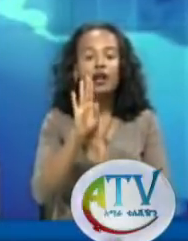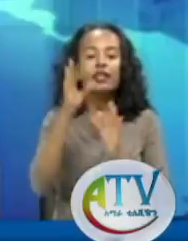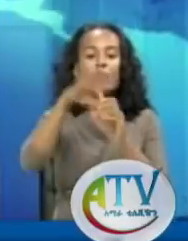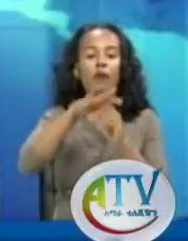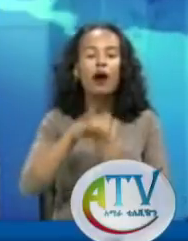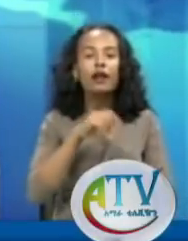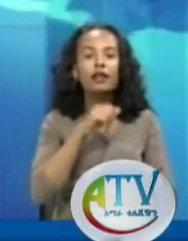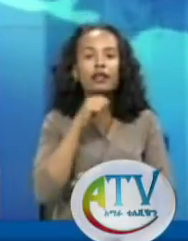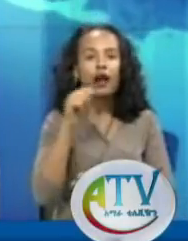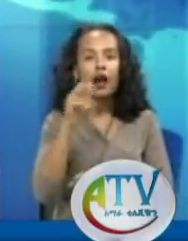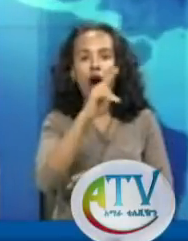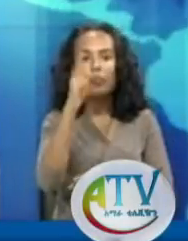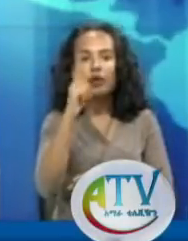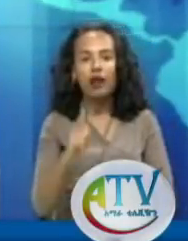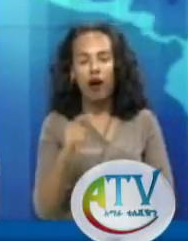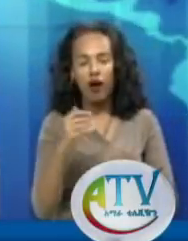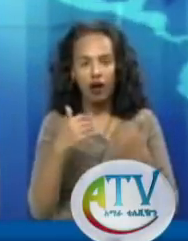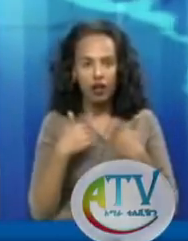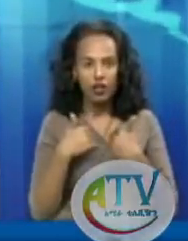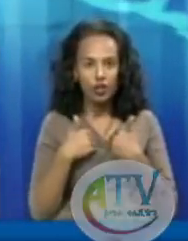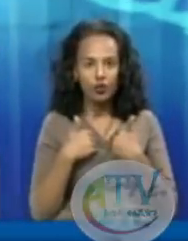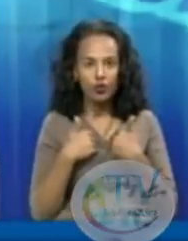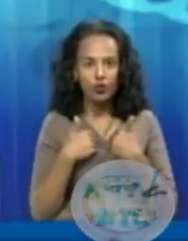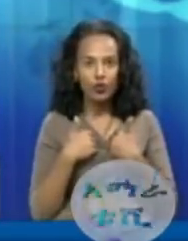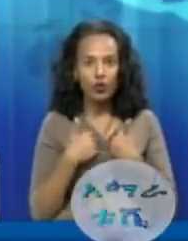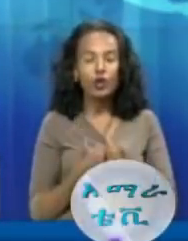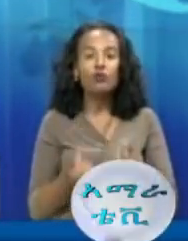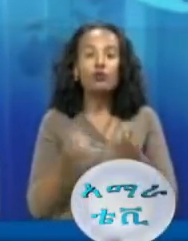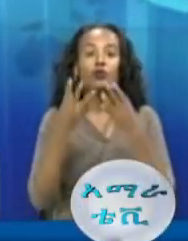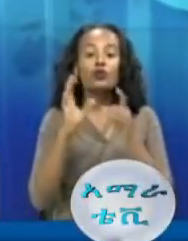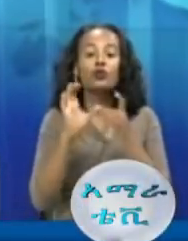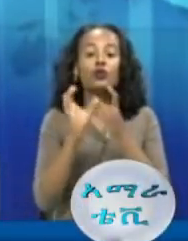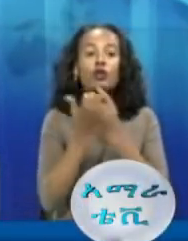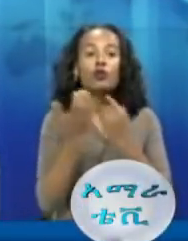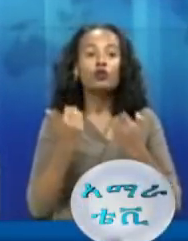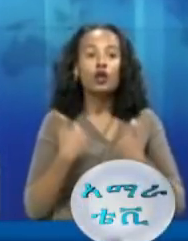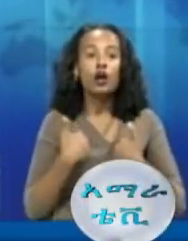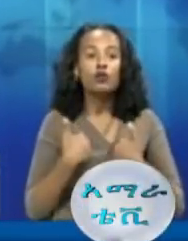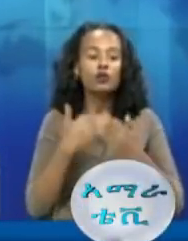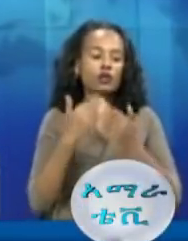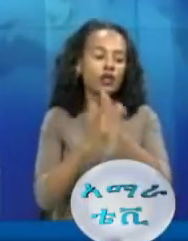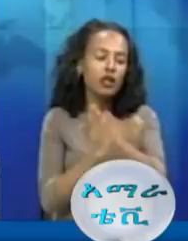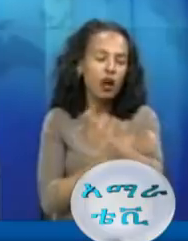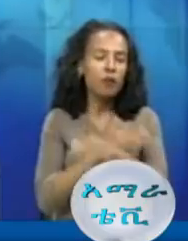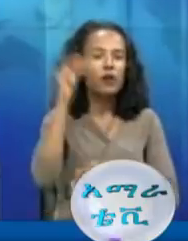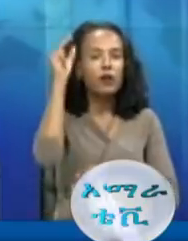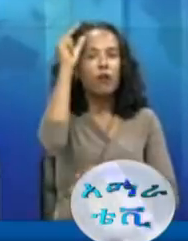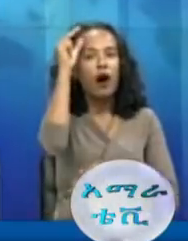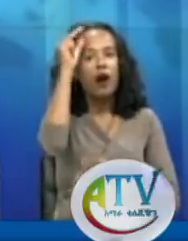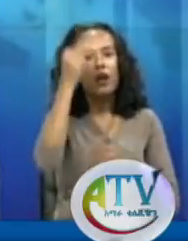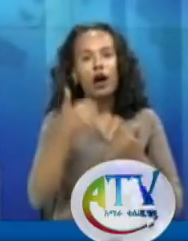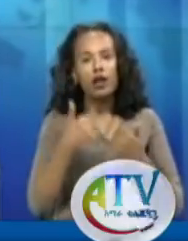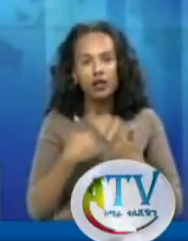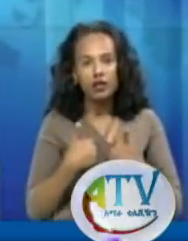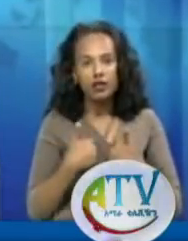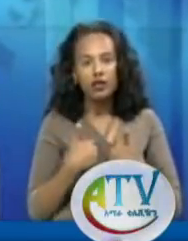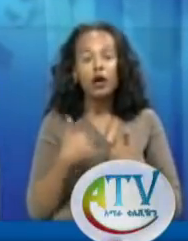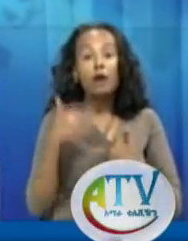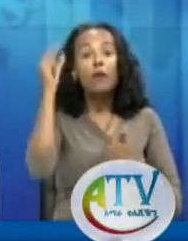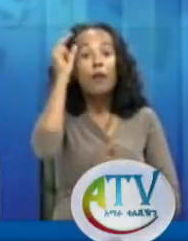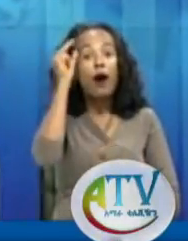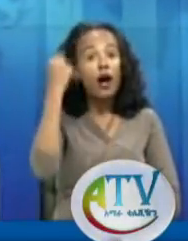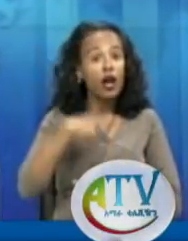የማይተካ ሚና አላቸው። ብዙ መልኮች አሉት። የዳበረ ባህል አለን።